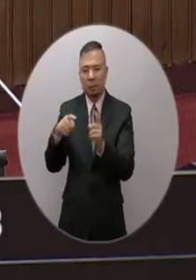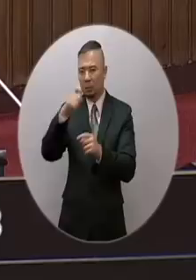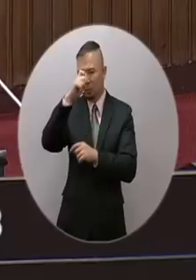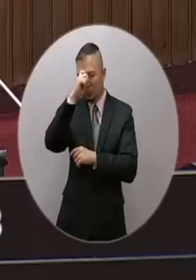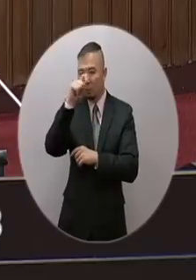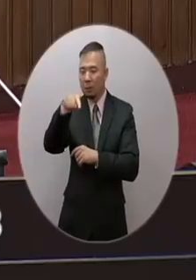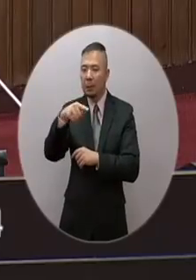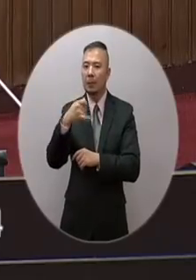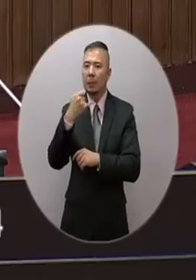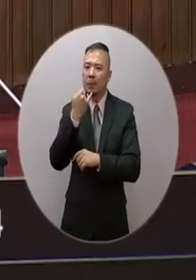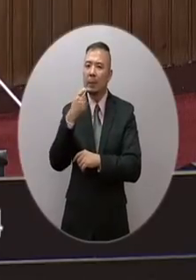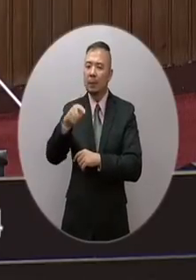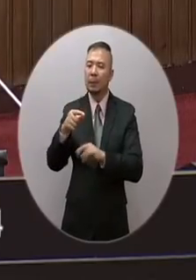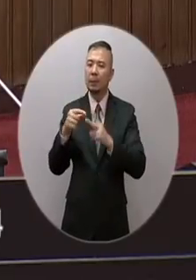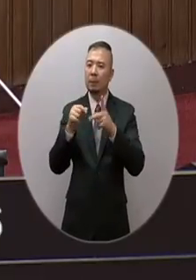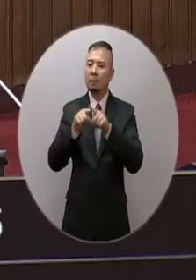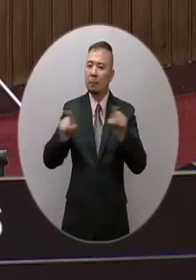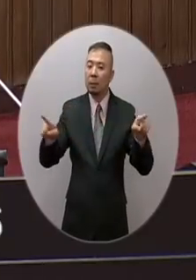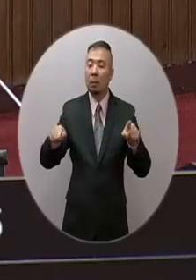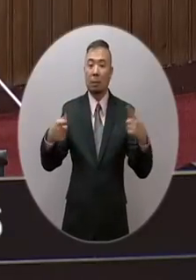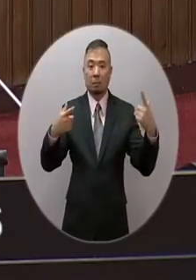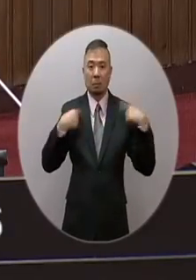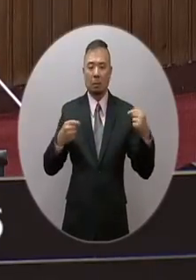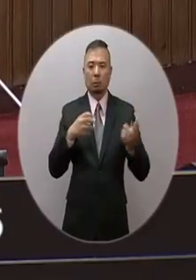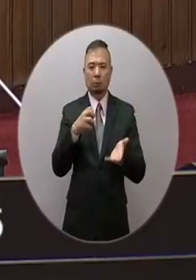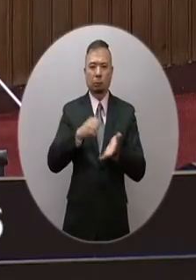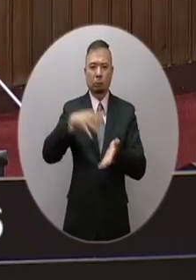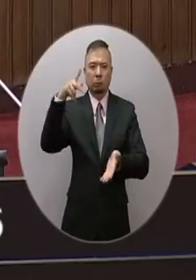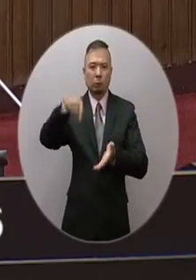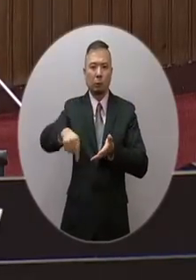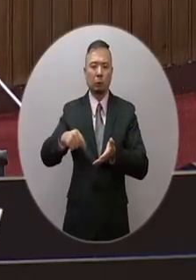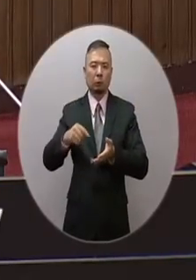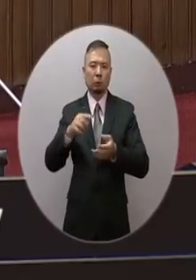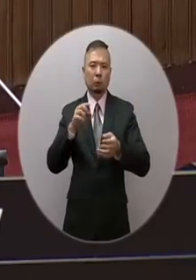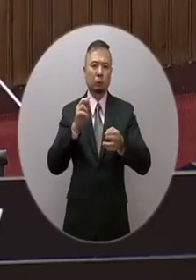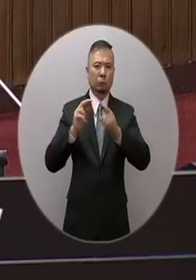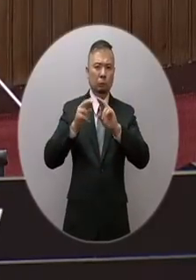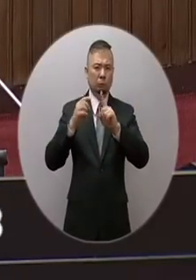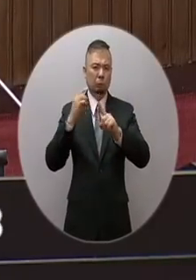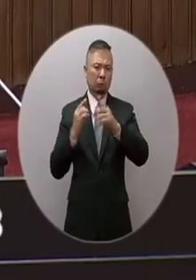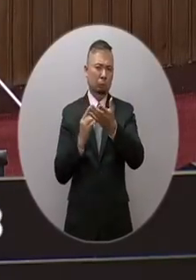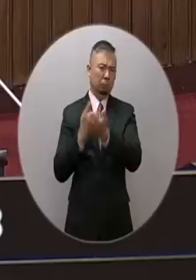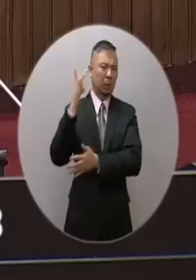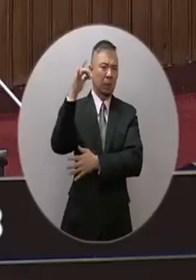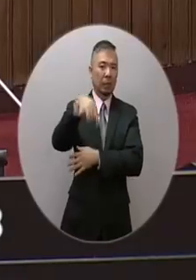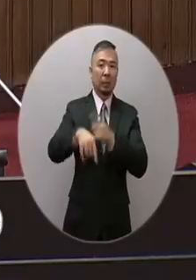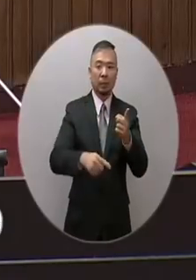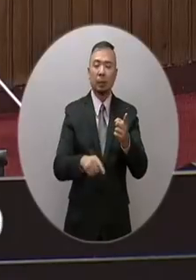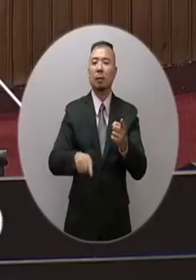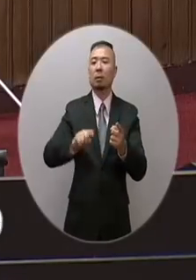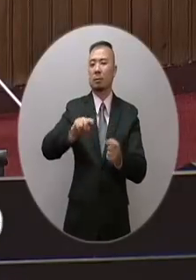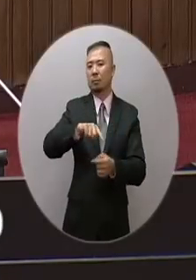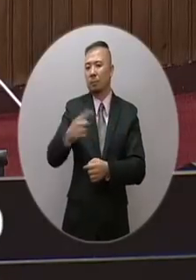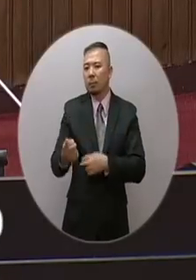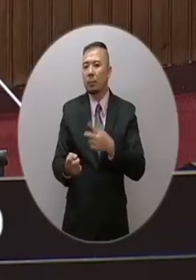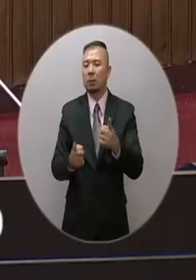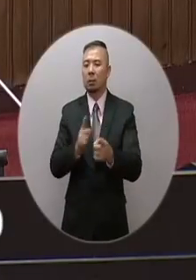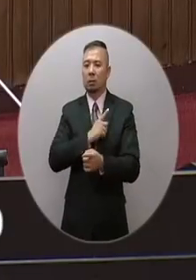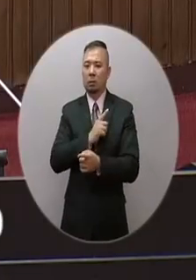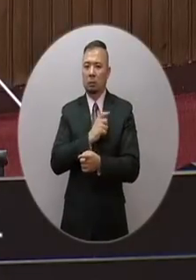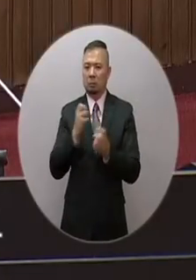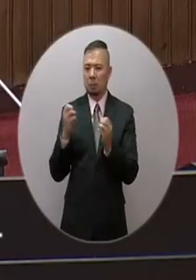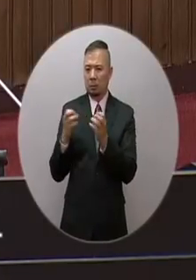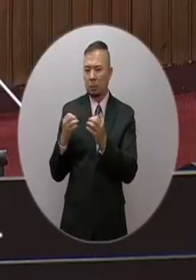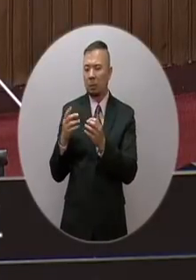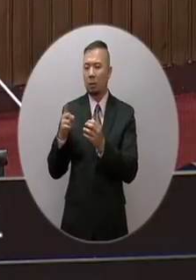金正恩从核武试爆到宣示朝鲜半岛朝向无核化的转变，一念